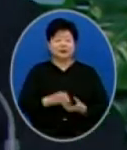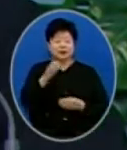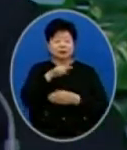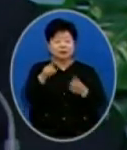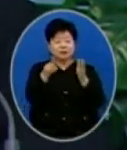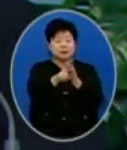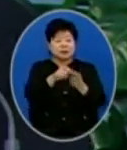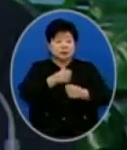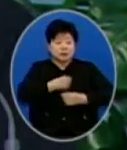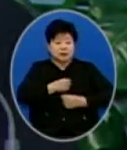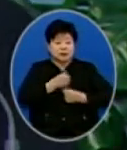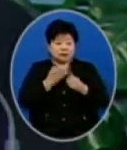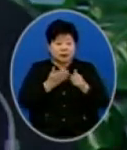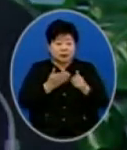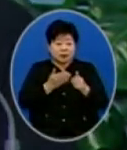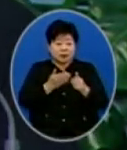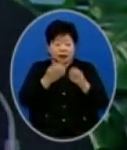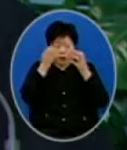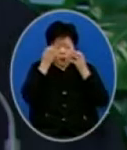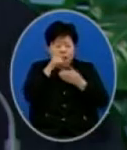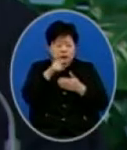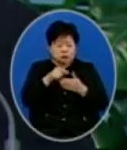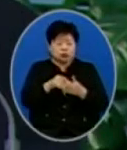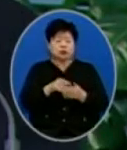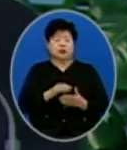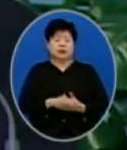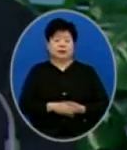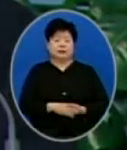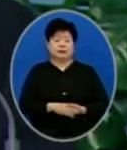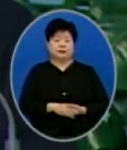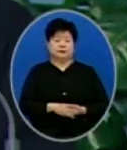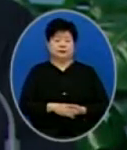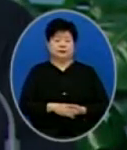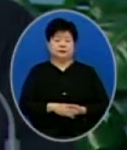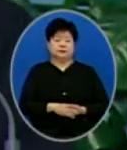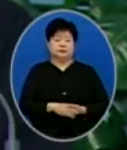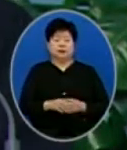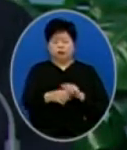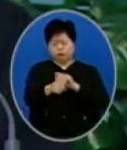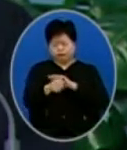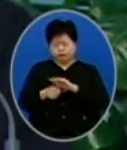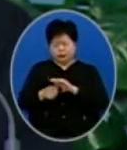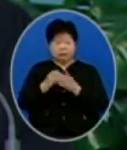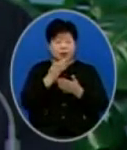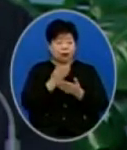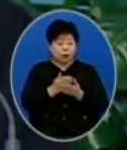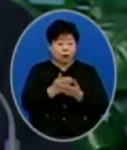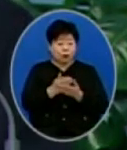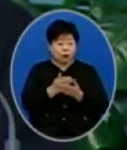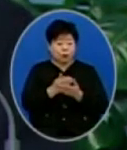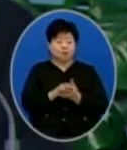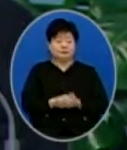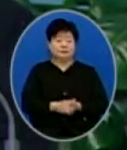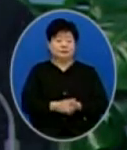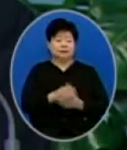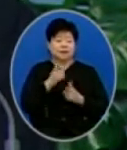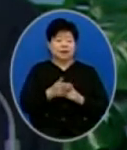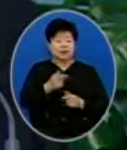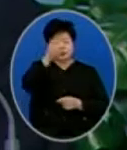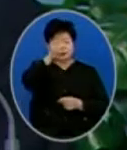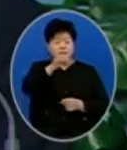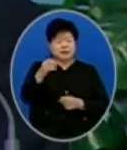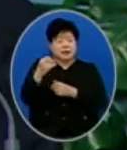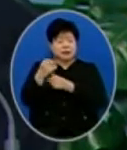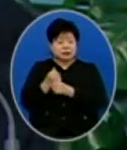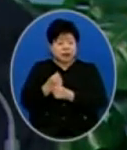환란 중에 믿음을 지키십시오 고난 중에 여러분 절대 뒤로 물러서지 말고 예수님의